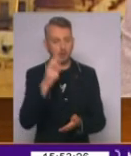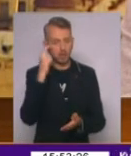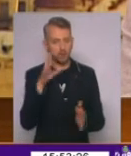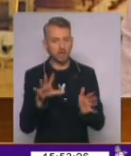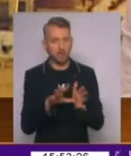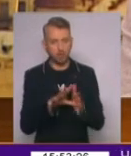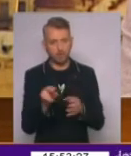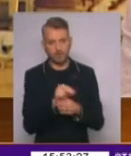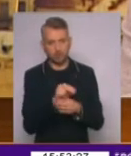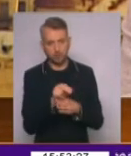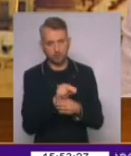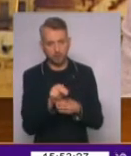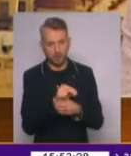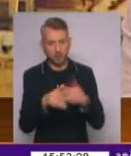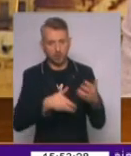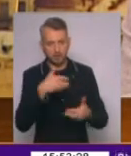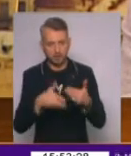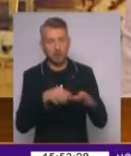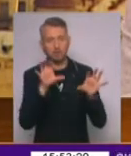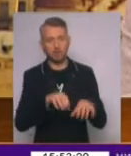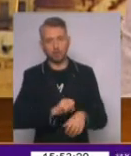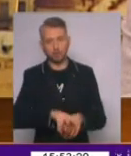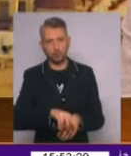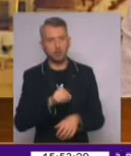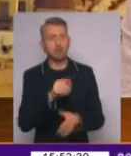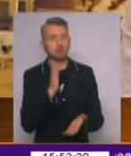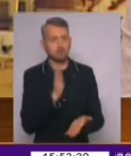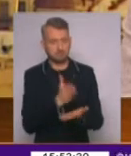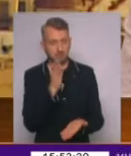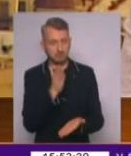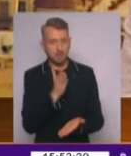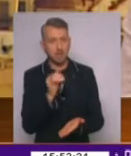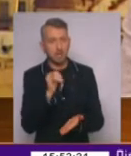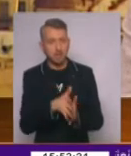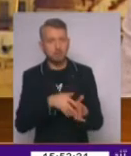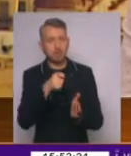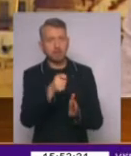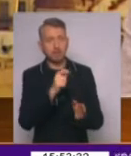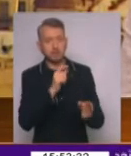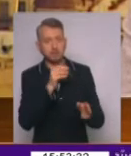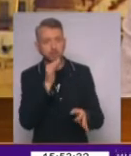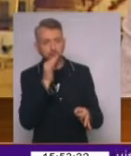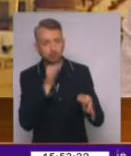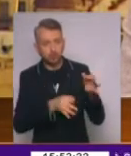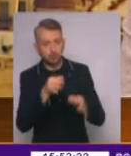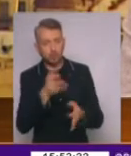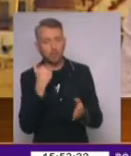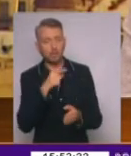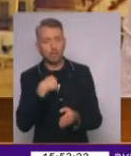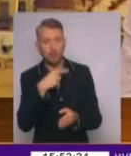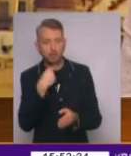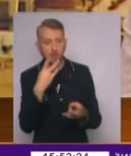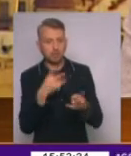Київенерго відремонтувати розриття, він є, він існує. І подавати в суд, коли я говорила, що треба подавати в